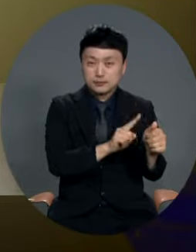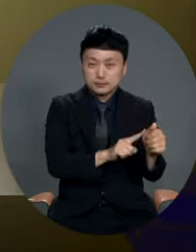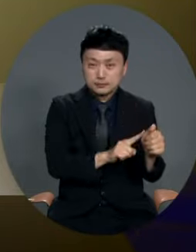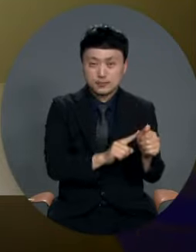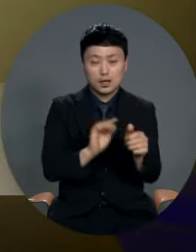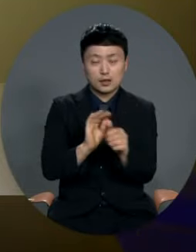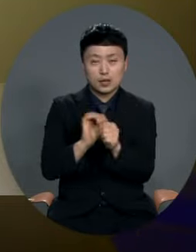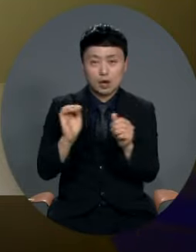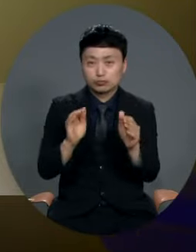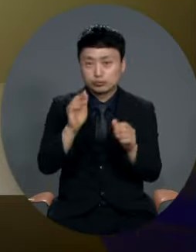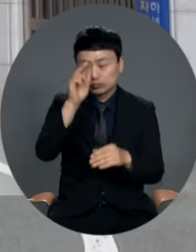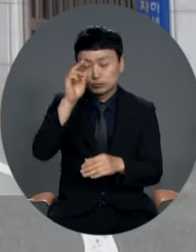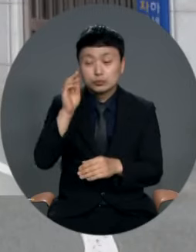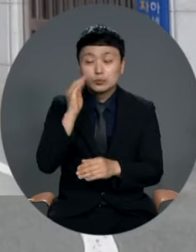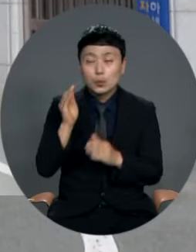드러났습니다.